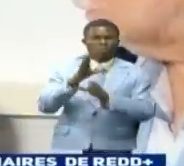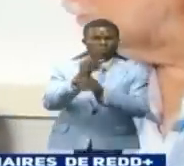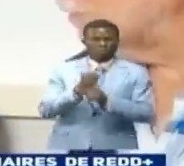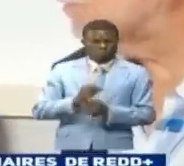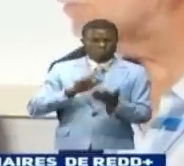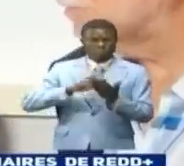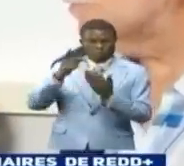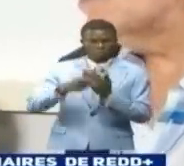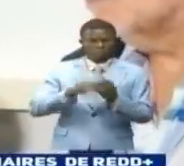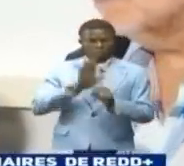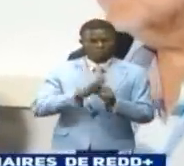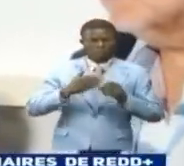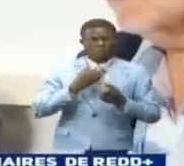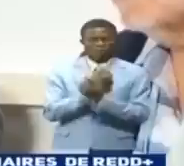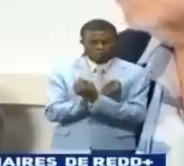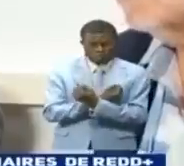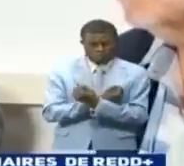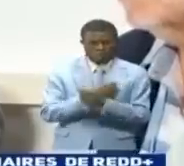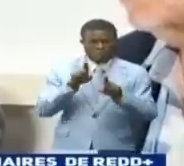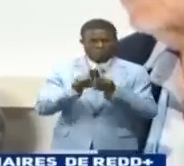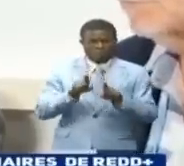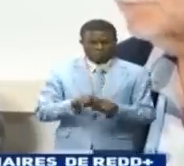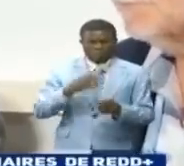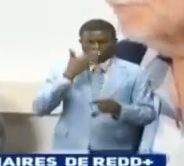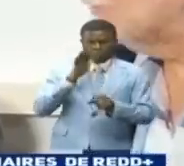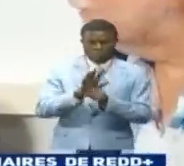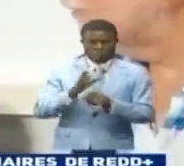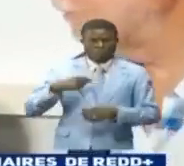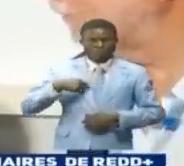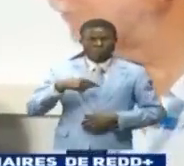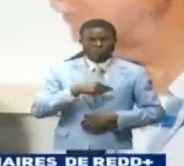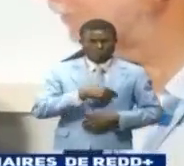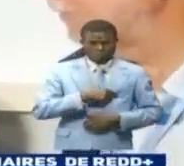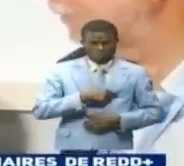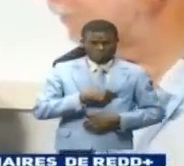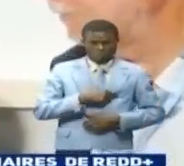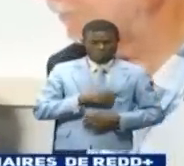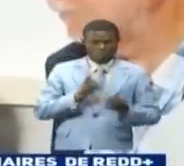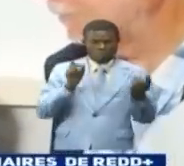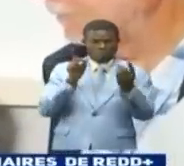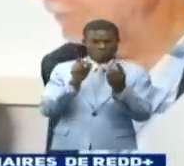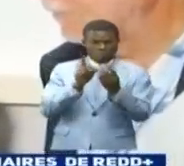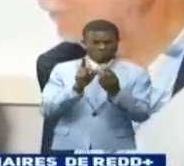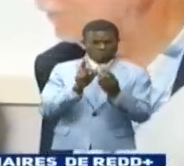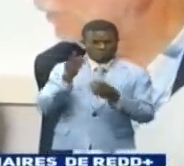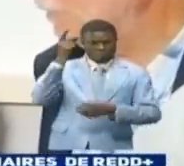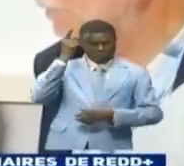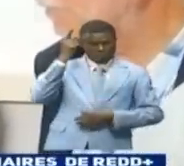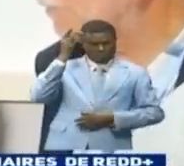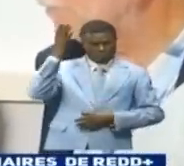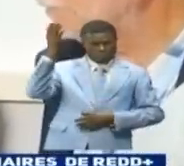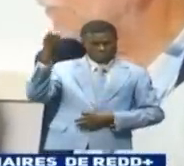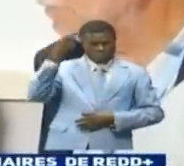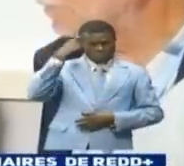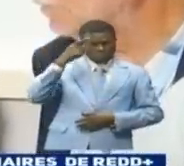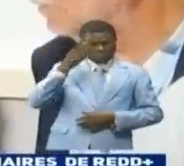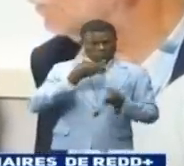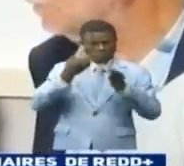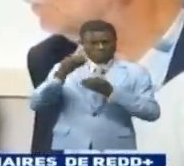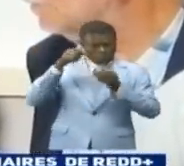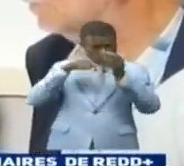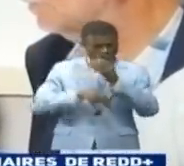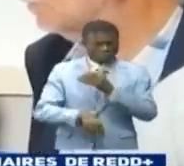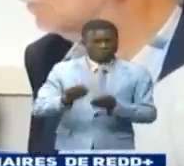beaucoup d'enthousiasme et il a promis qu'on puisse se revoir à Kinshasa pour approfondir la